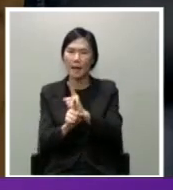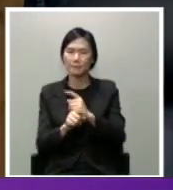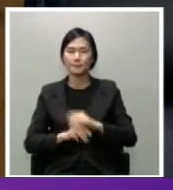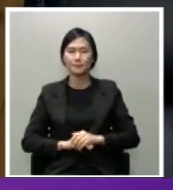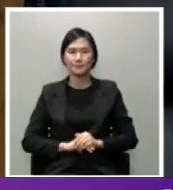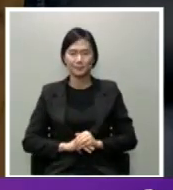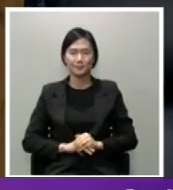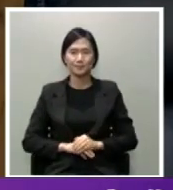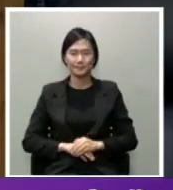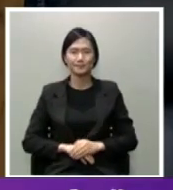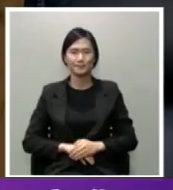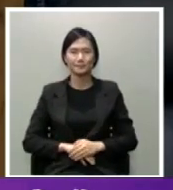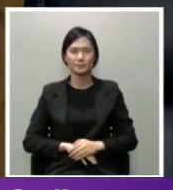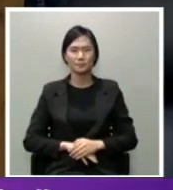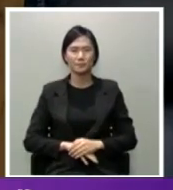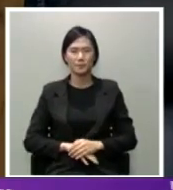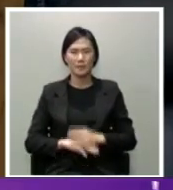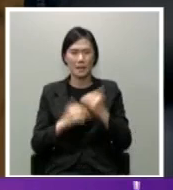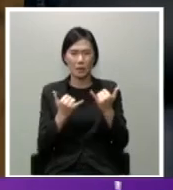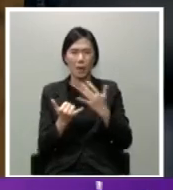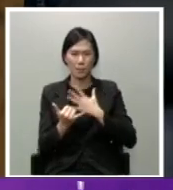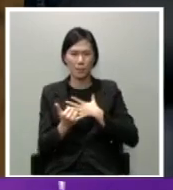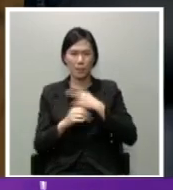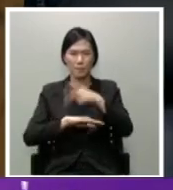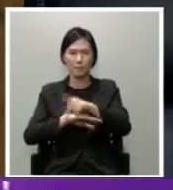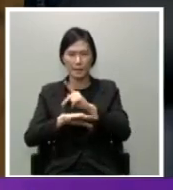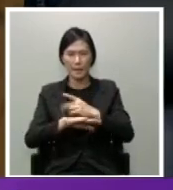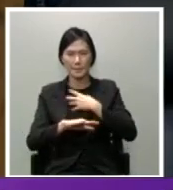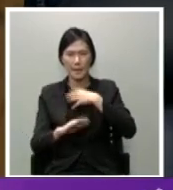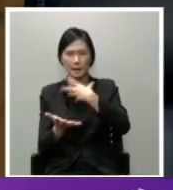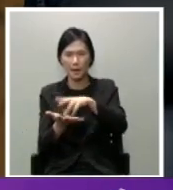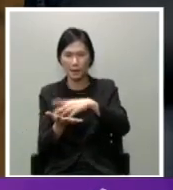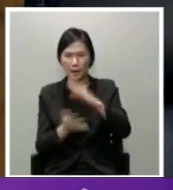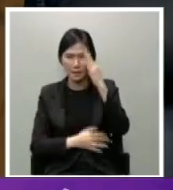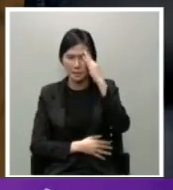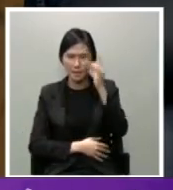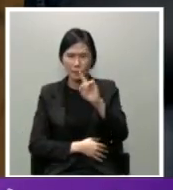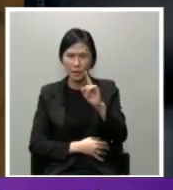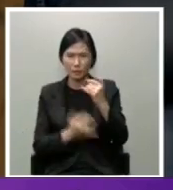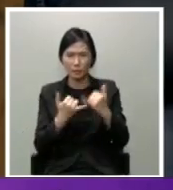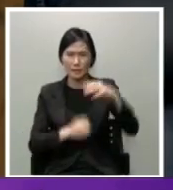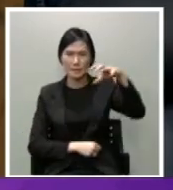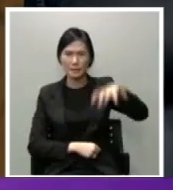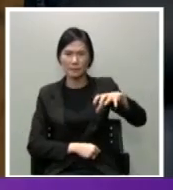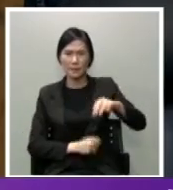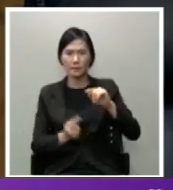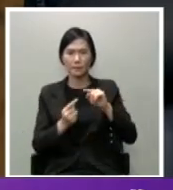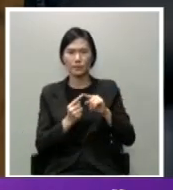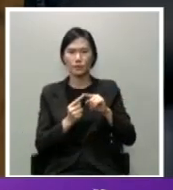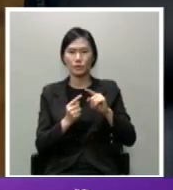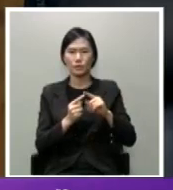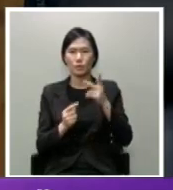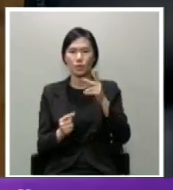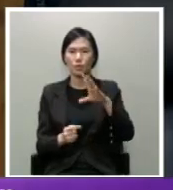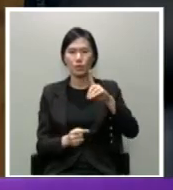านผมจำเป็นต้องกราบเรียนท่านประธานนะครับว่าสถานภาพของคดีฟิลิปมอริสทั้